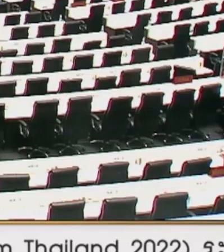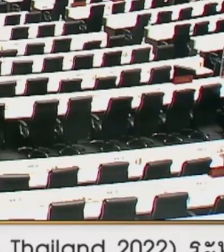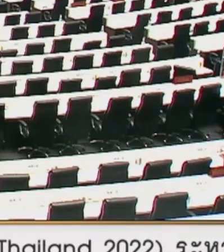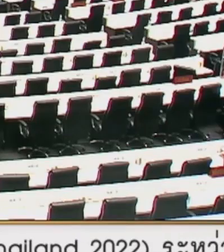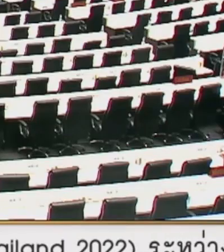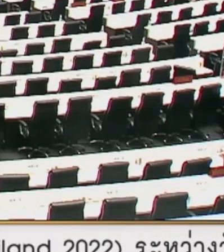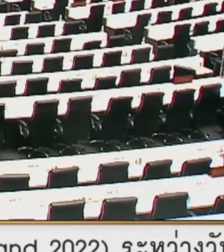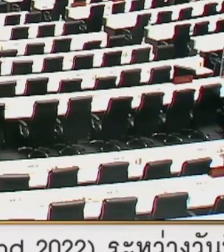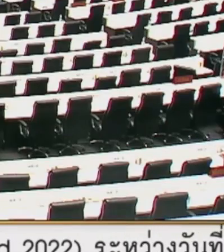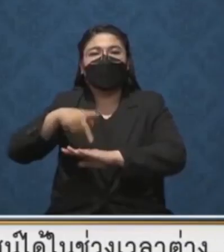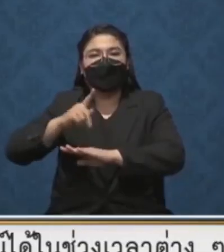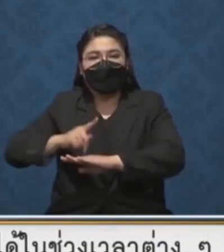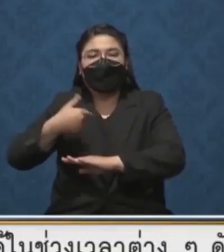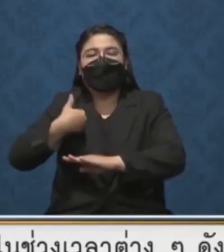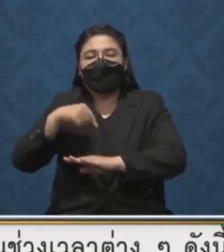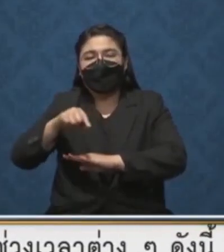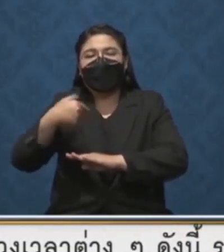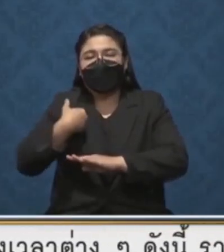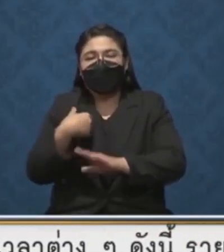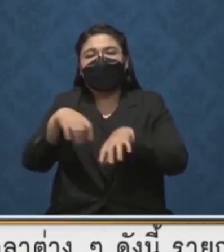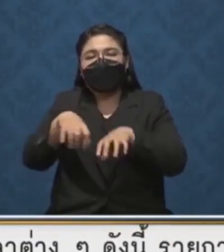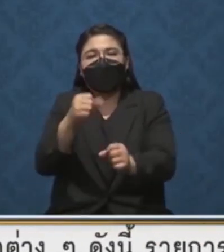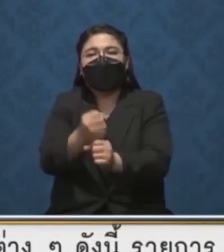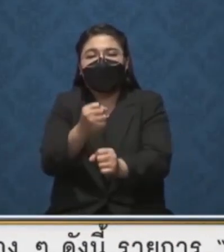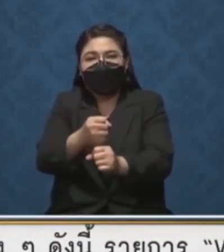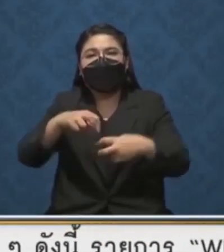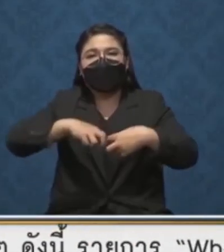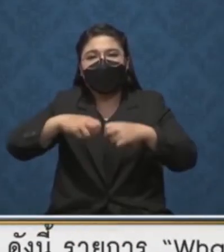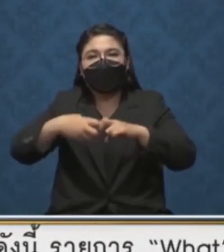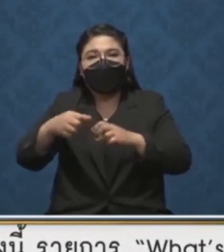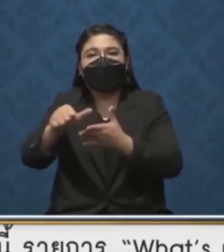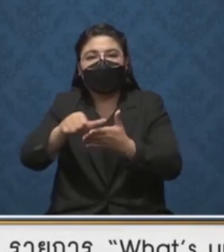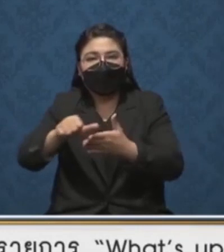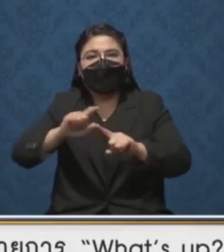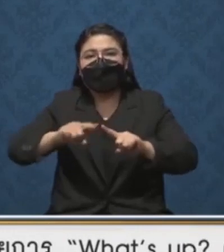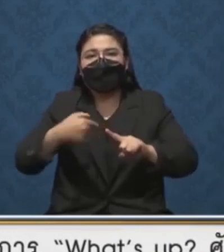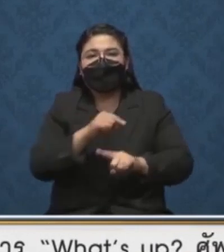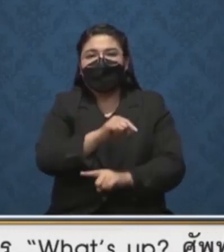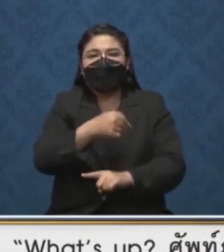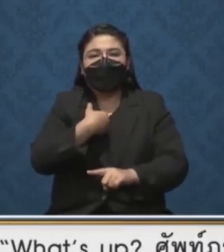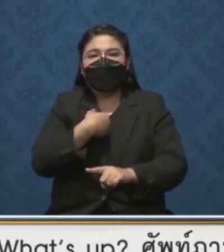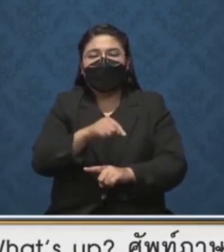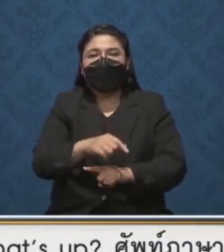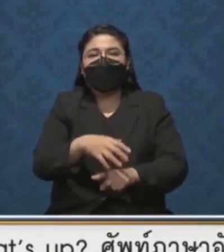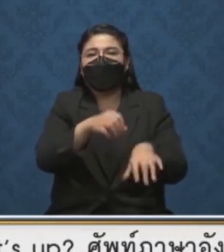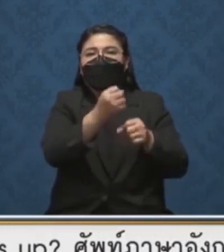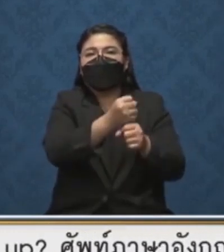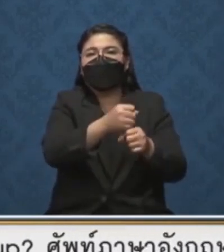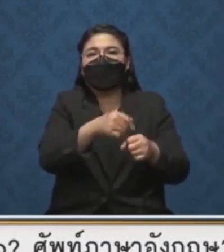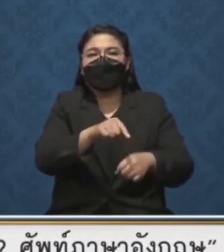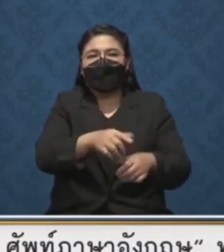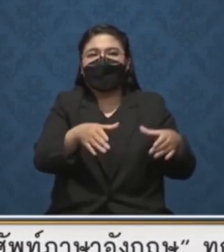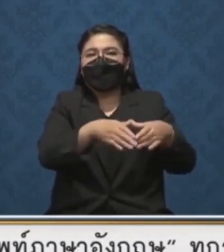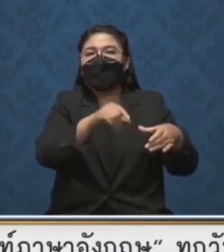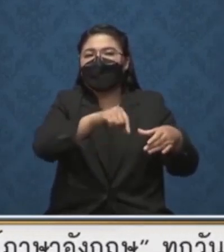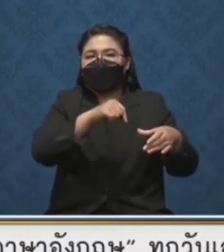รัฐบาลเวลานี้ทั้งพลังประชารัฐภูมิใจไทยและประชาธิปัตย์ต่างต้องการให้ร่างพรบ.